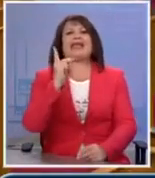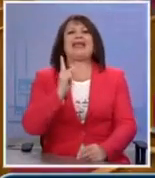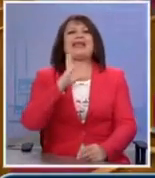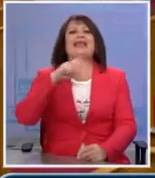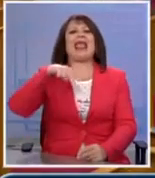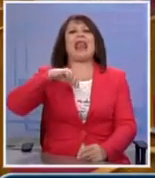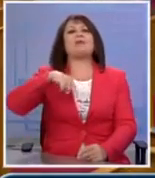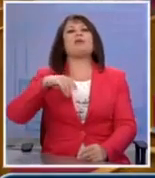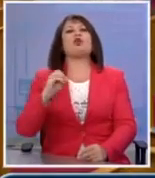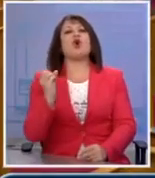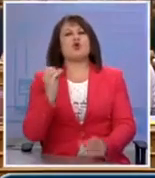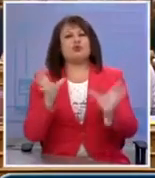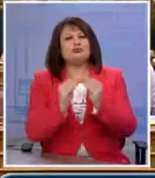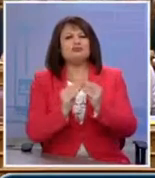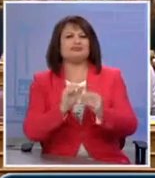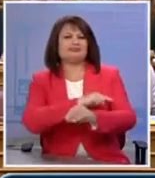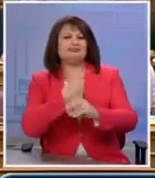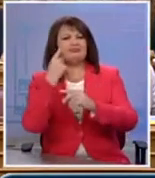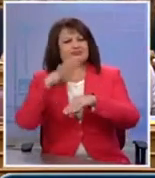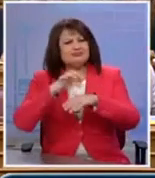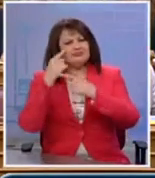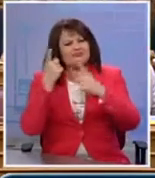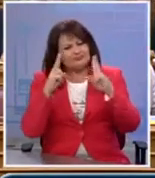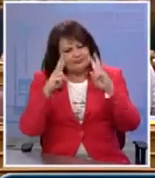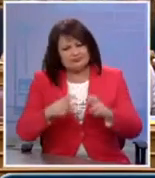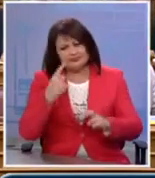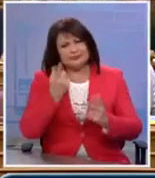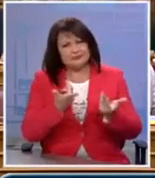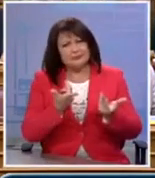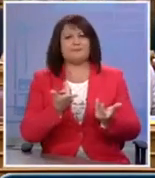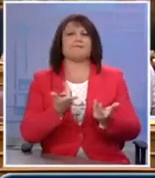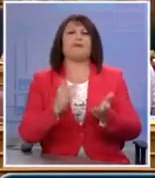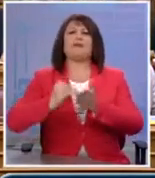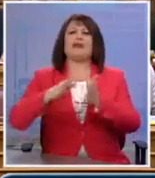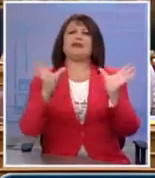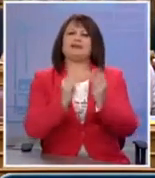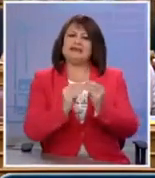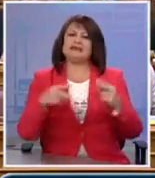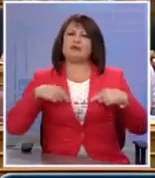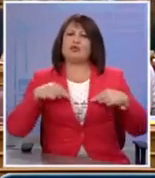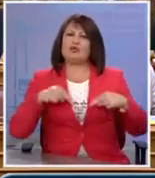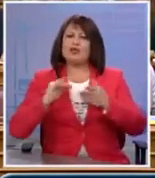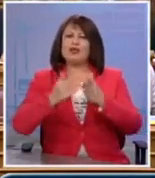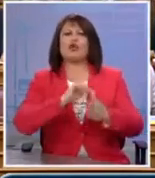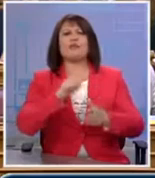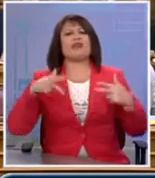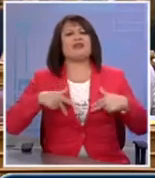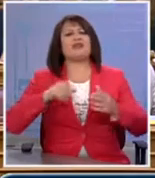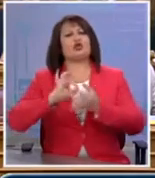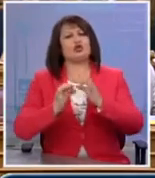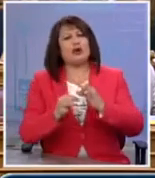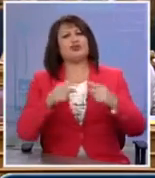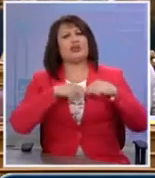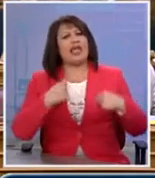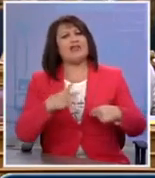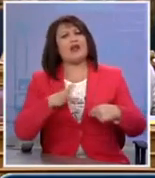αναφερθήκατε και είναι ήδη εκεί, τις υπηρεσίες του Υπουργείου Μεταναστευτικής Πολιτικής, φορέων της κοινωνίας των πολιτών, μη κυβερνητικών οργανώσεων,